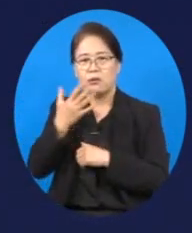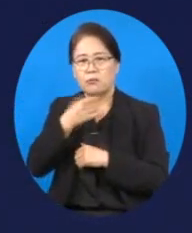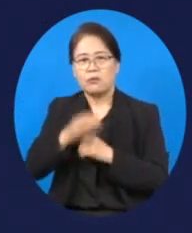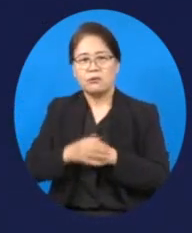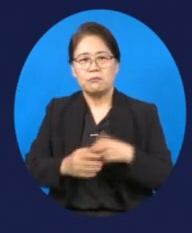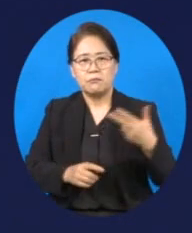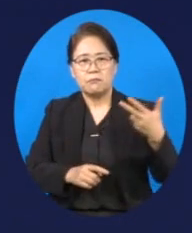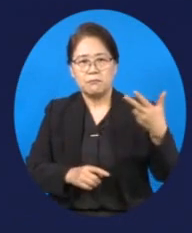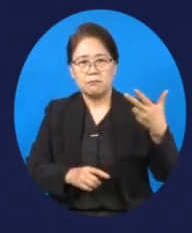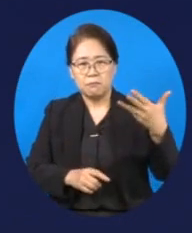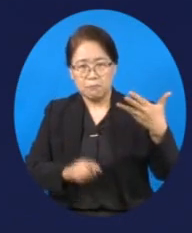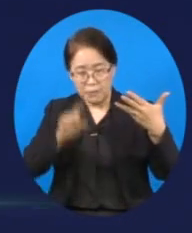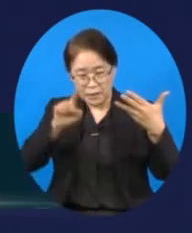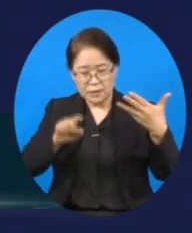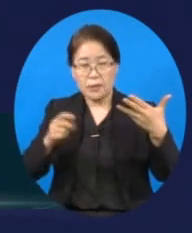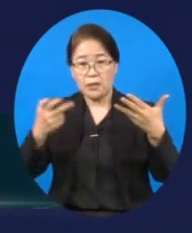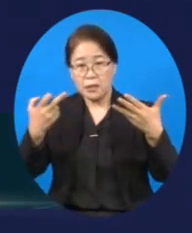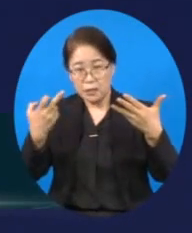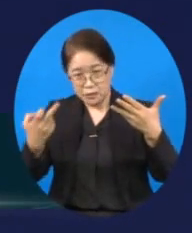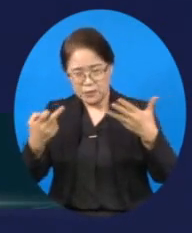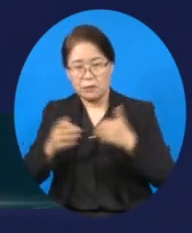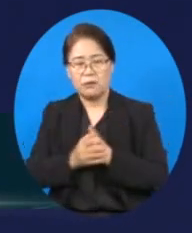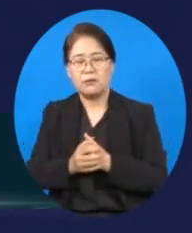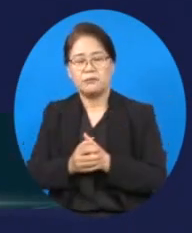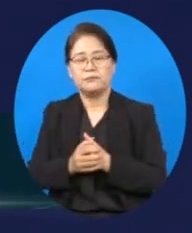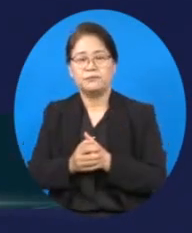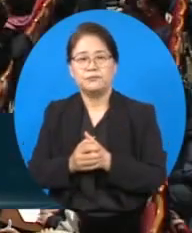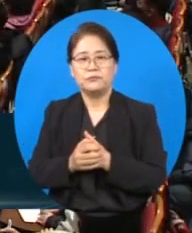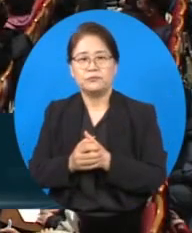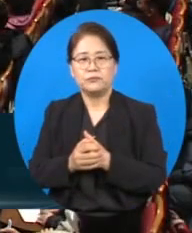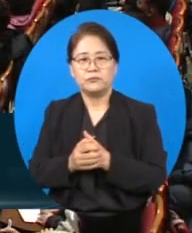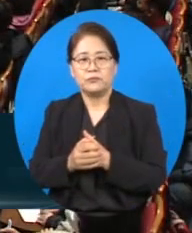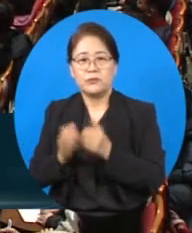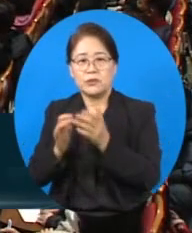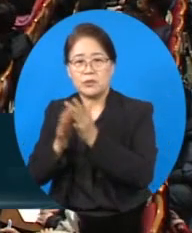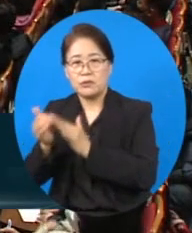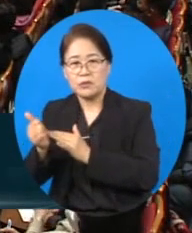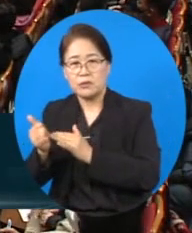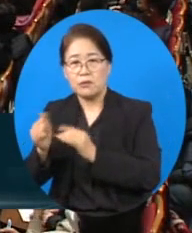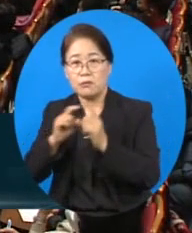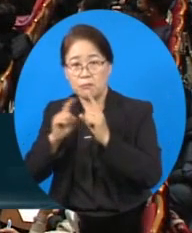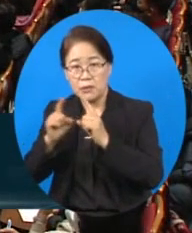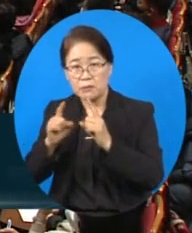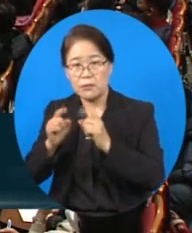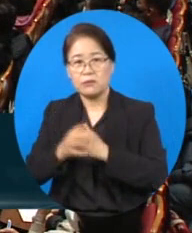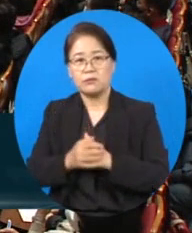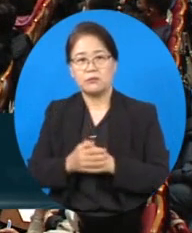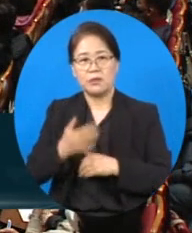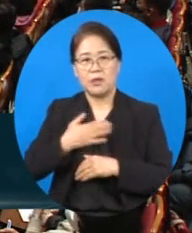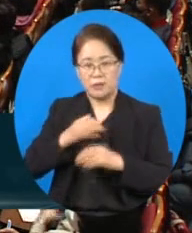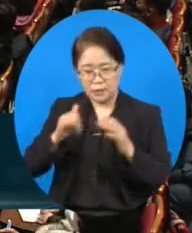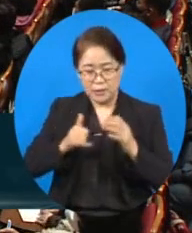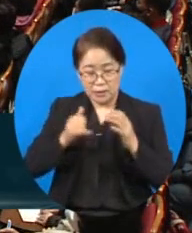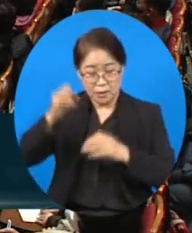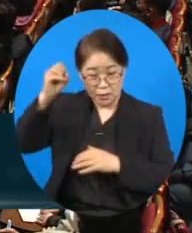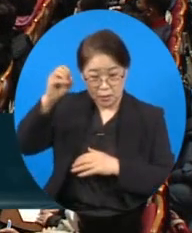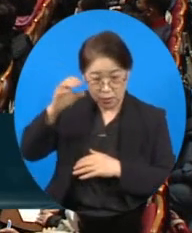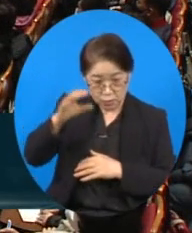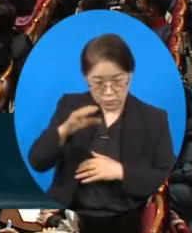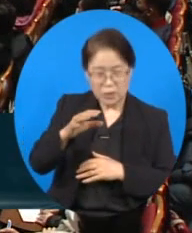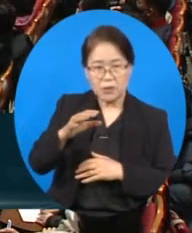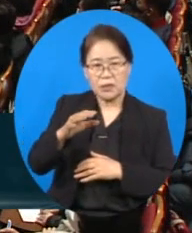12절에서는요 이런 말씀을 하고 계세요 다 같이요 예수께서 또 말씀하여 이르시되 나는 세상에 비치니